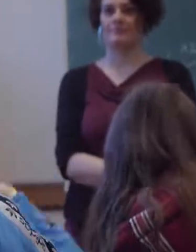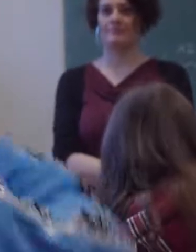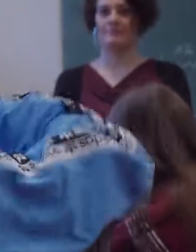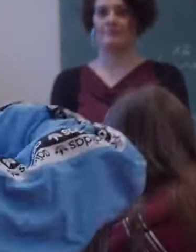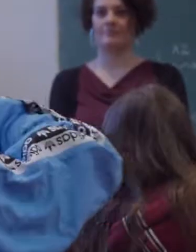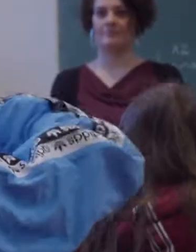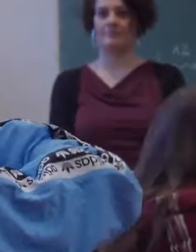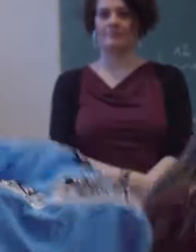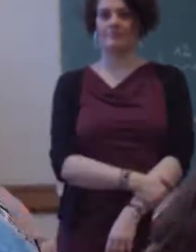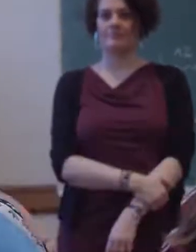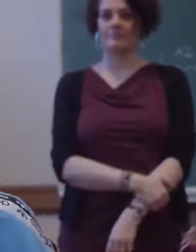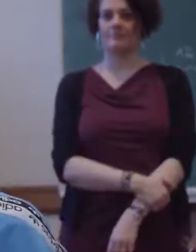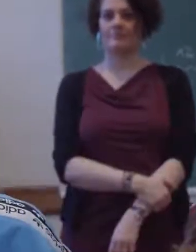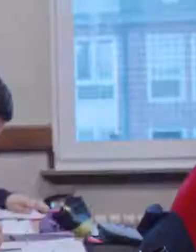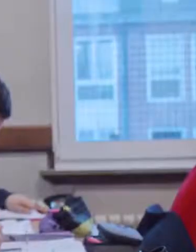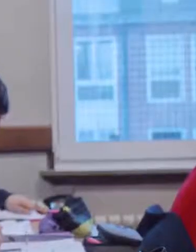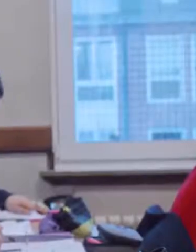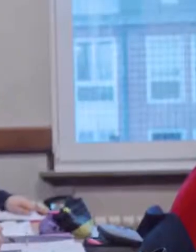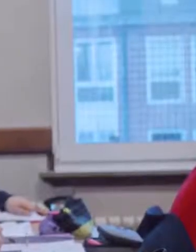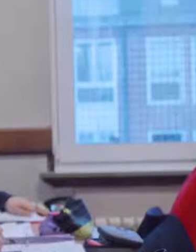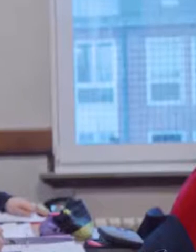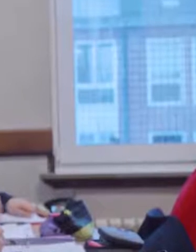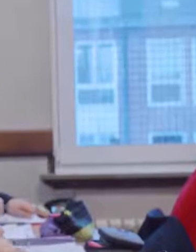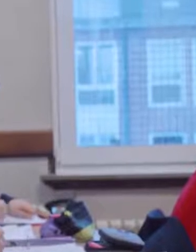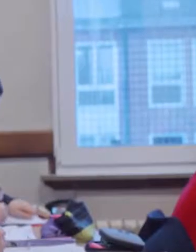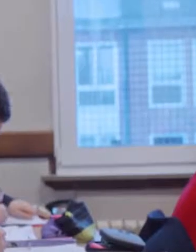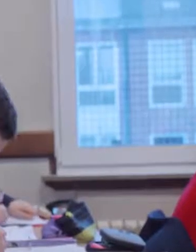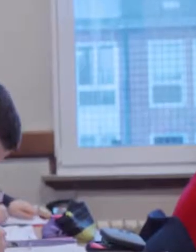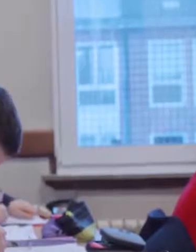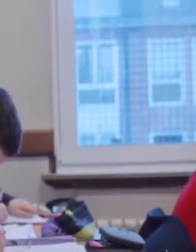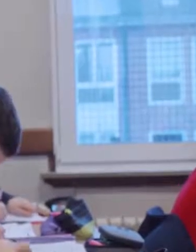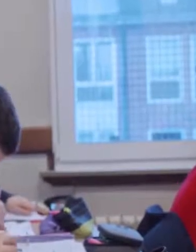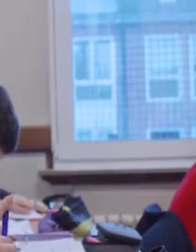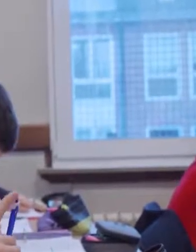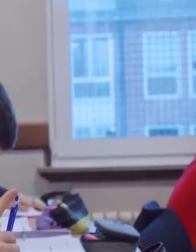c'est la surface à chauffer.